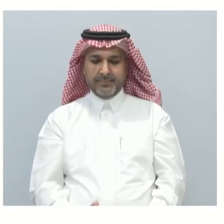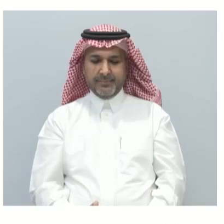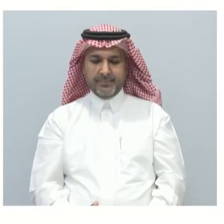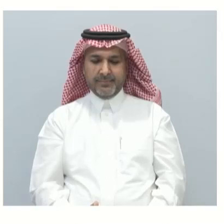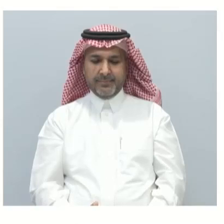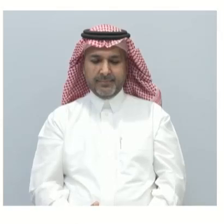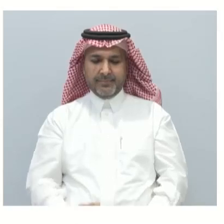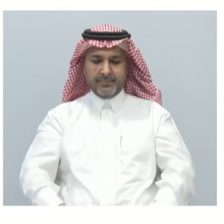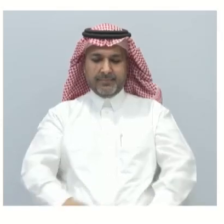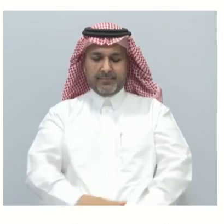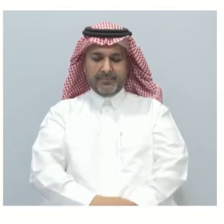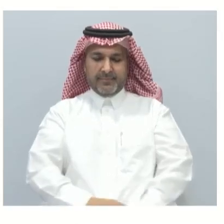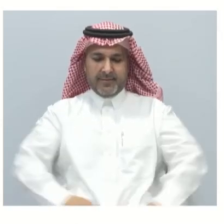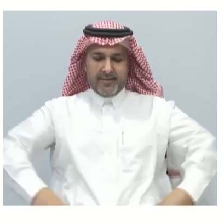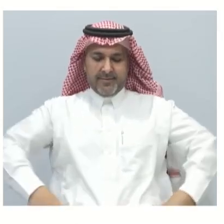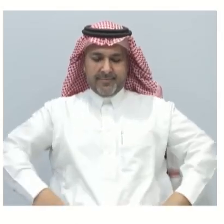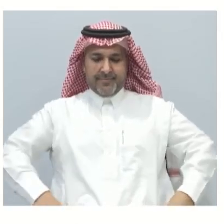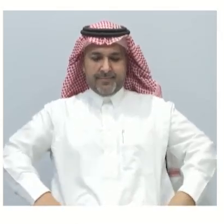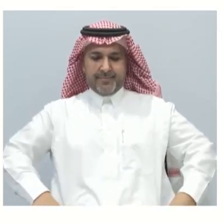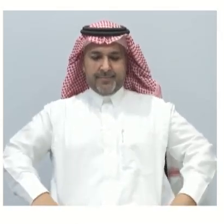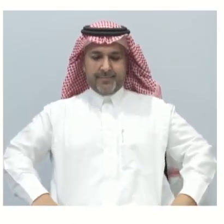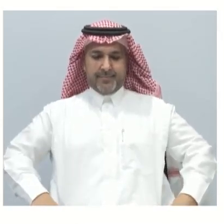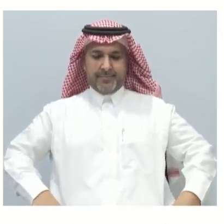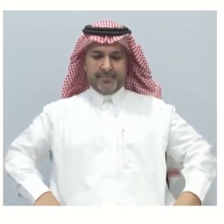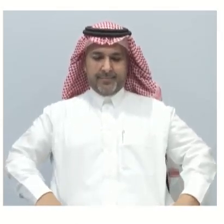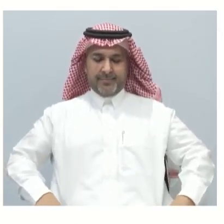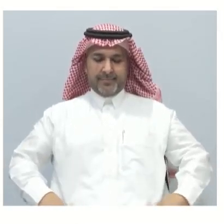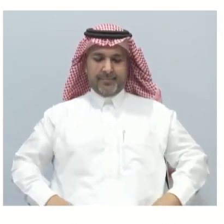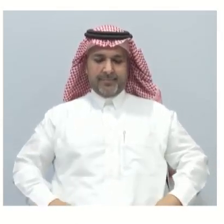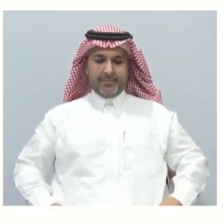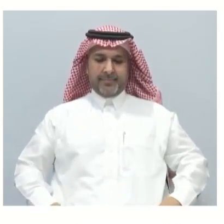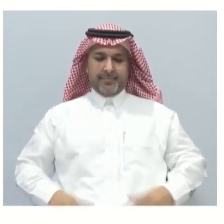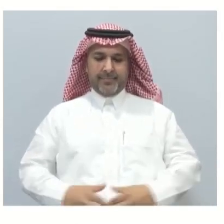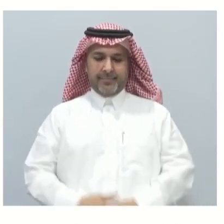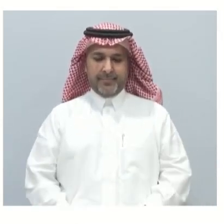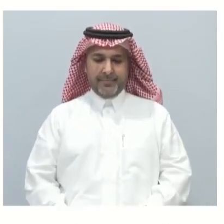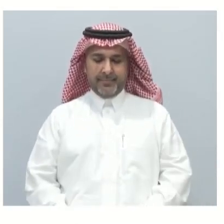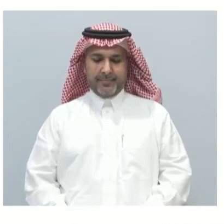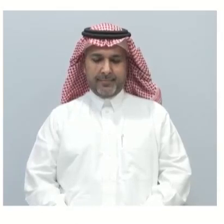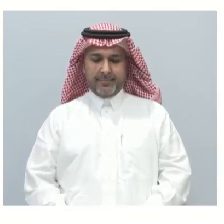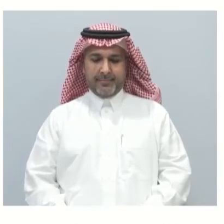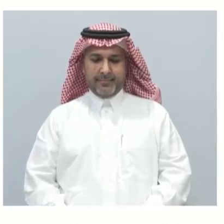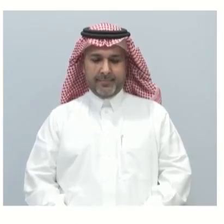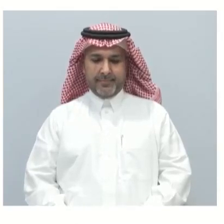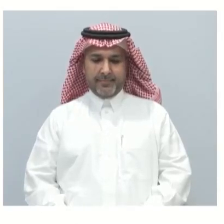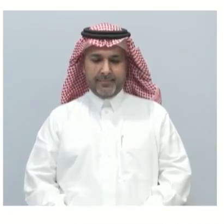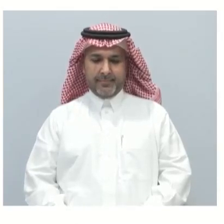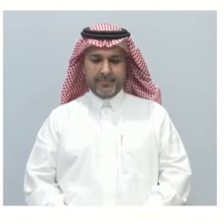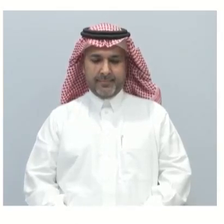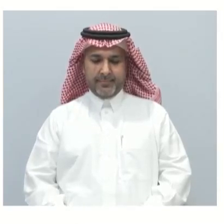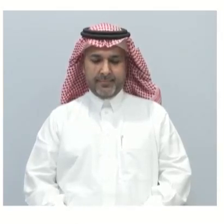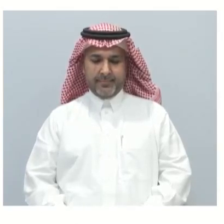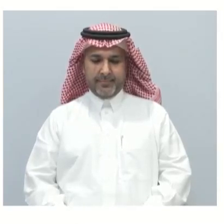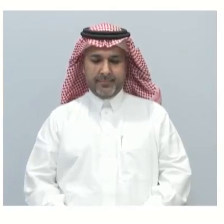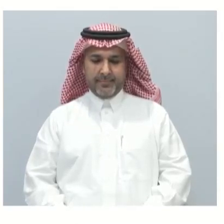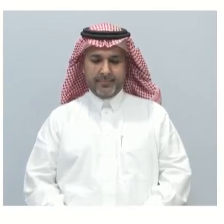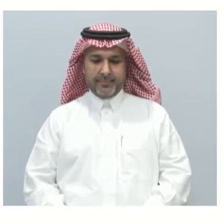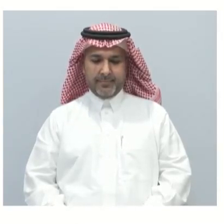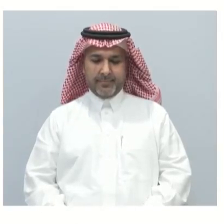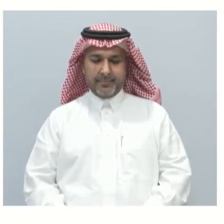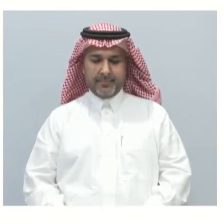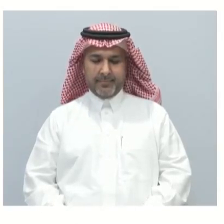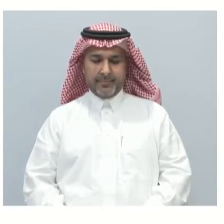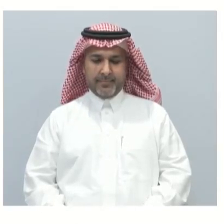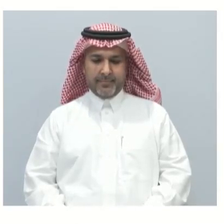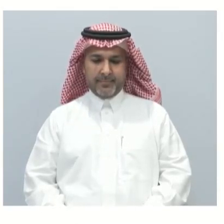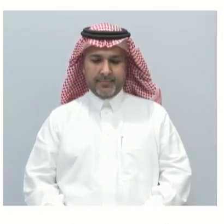بهذه الصوره واحد من الطلاب ما شاء الله عليه يعني ذكي يقول انه البي المفروض تطلع موجب او سالب لان هذا جذر